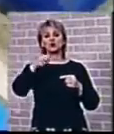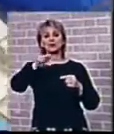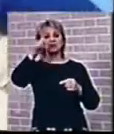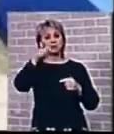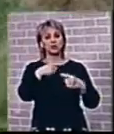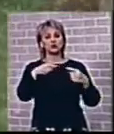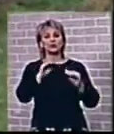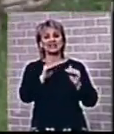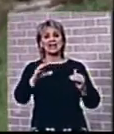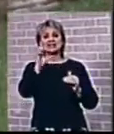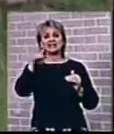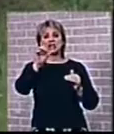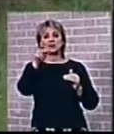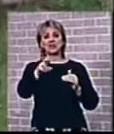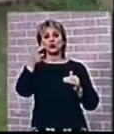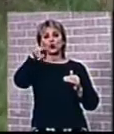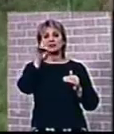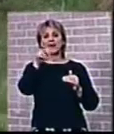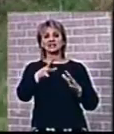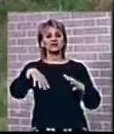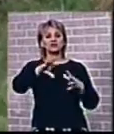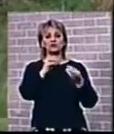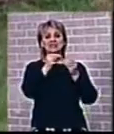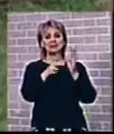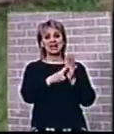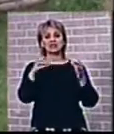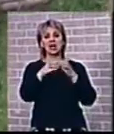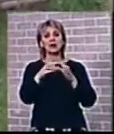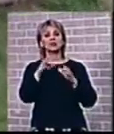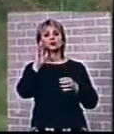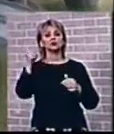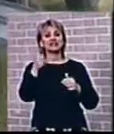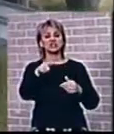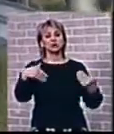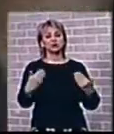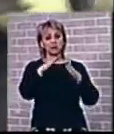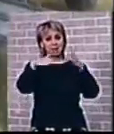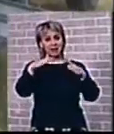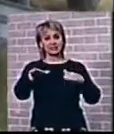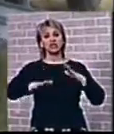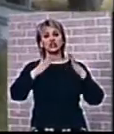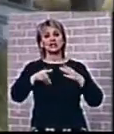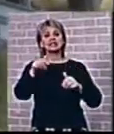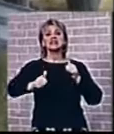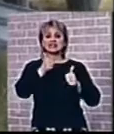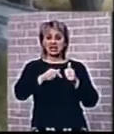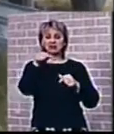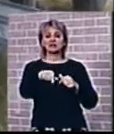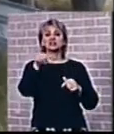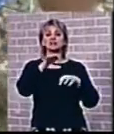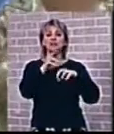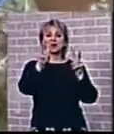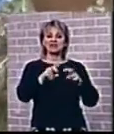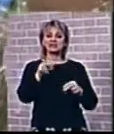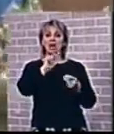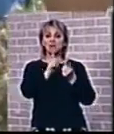приехали подростки из Сербии и Донбасса. Всего 17 команд. Они будут неделю жить в палатках, тренироваться и соревноваться. Здесь проверяется